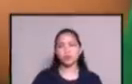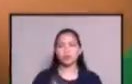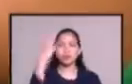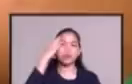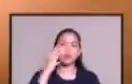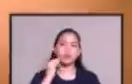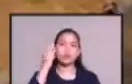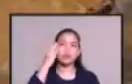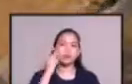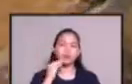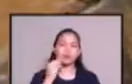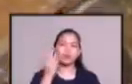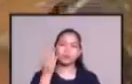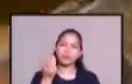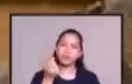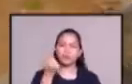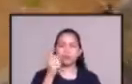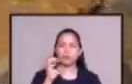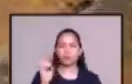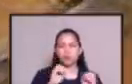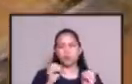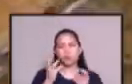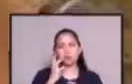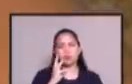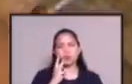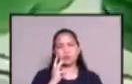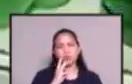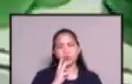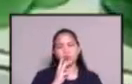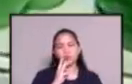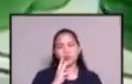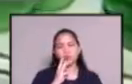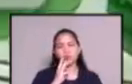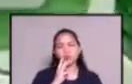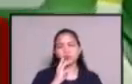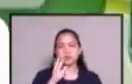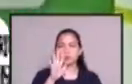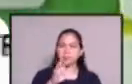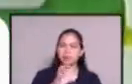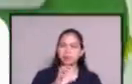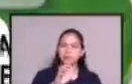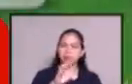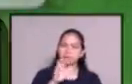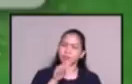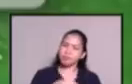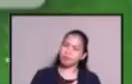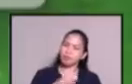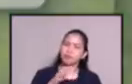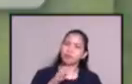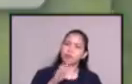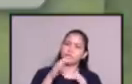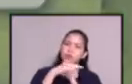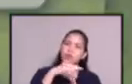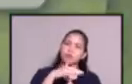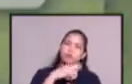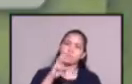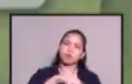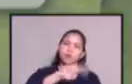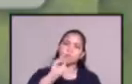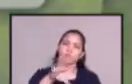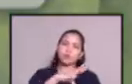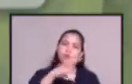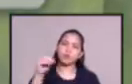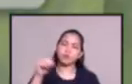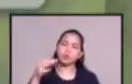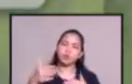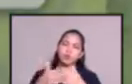Nakararanas ngayon ng mahina hanggang sa walang supply ng tubig na maabot sa 52,000 customer ng Manila Water sa Metro Manila at